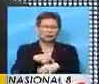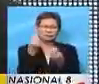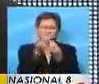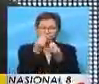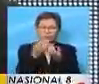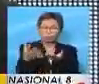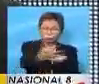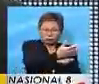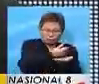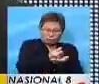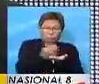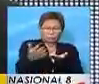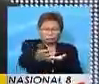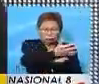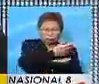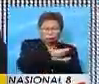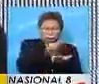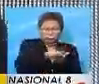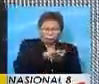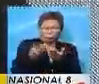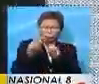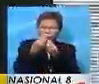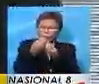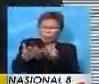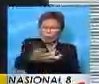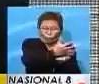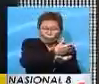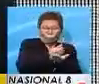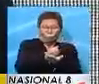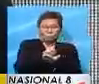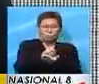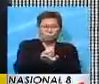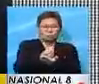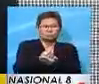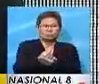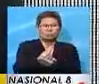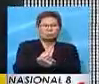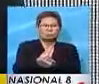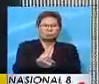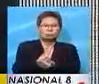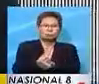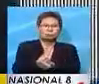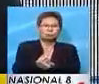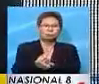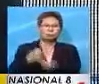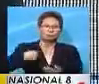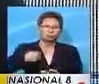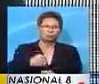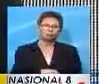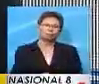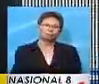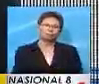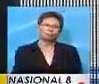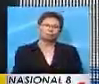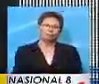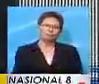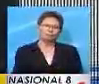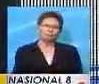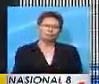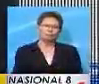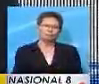amount refec of the lower income that not standing